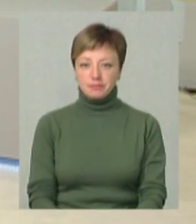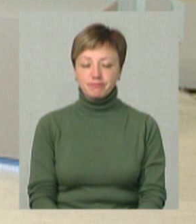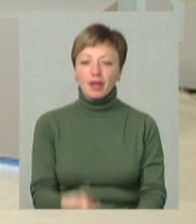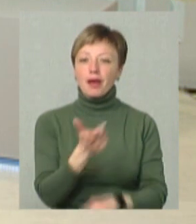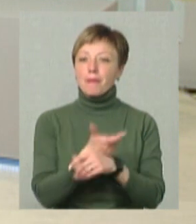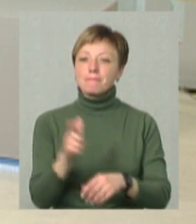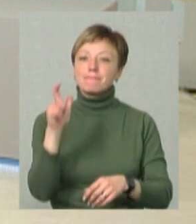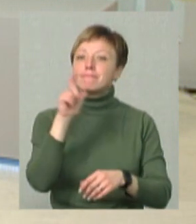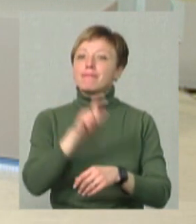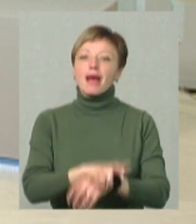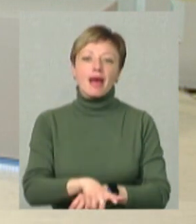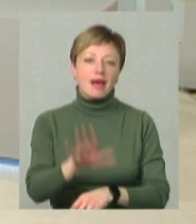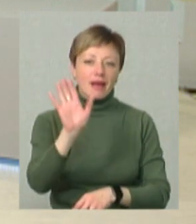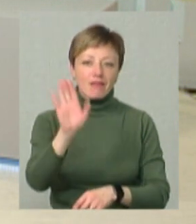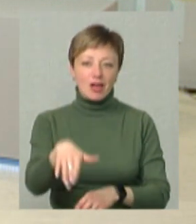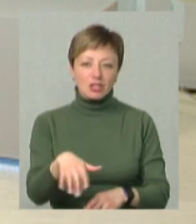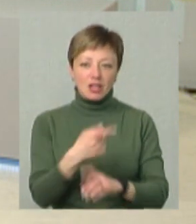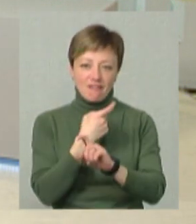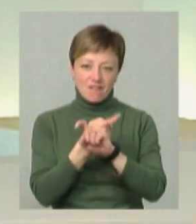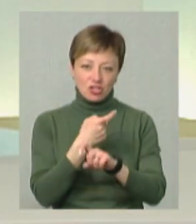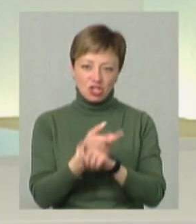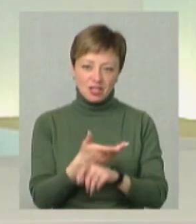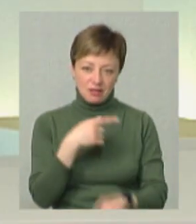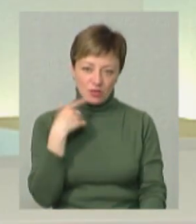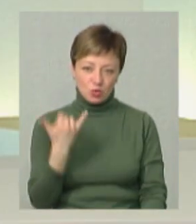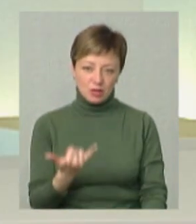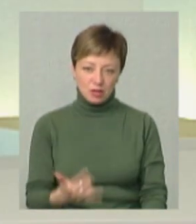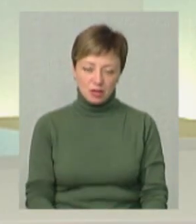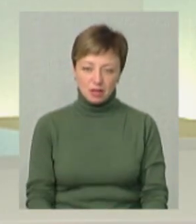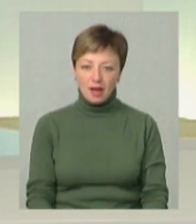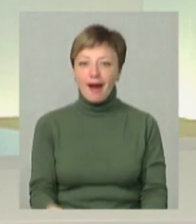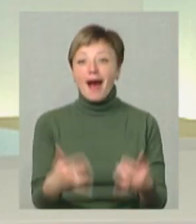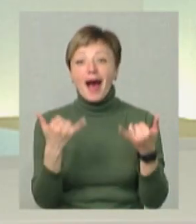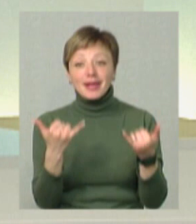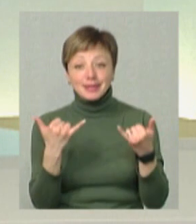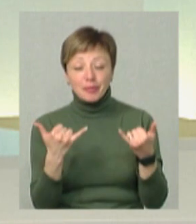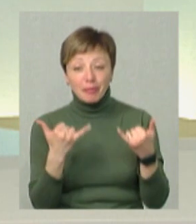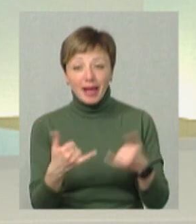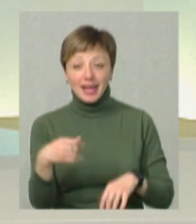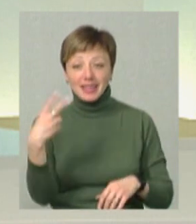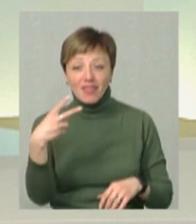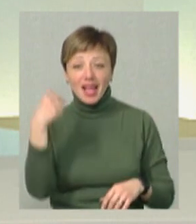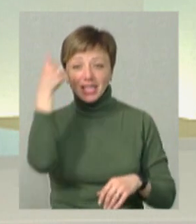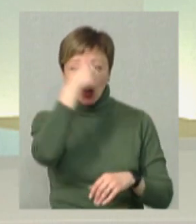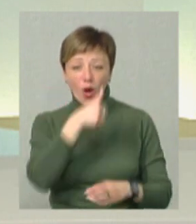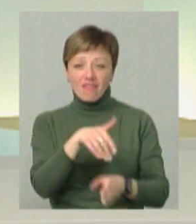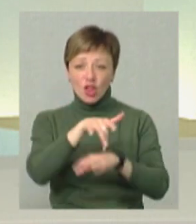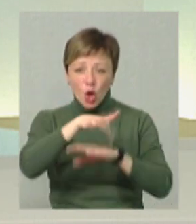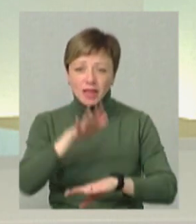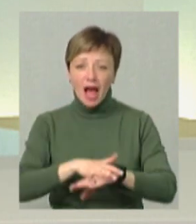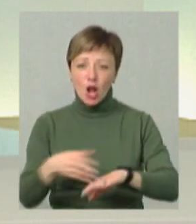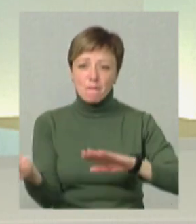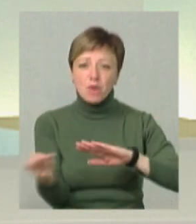Перевершили росіяни навіть фашистів. Так от, а тепер 20 років тотальної пропаганди